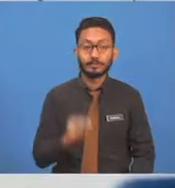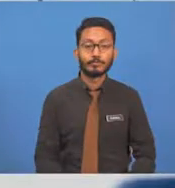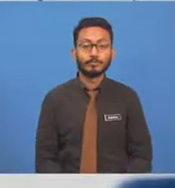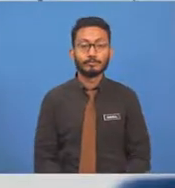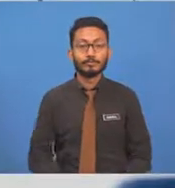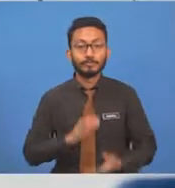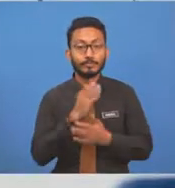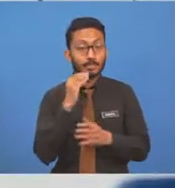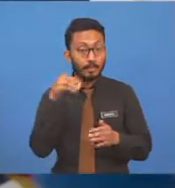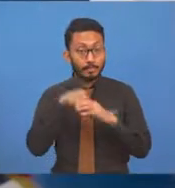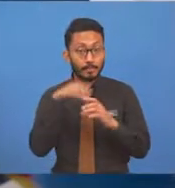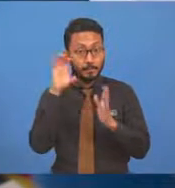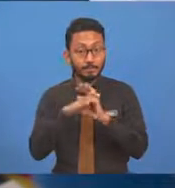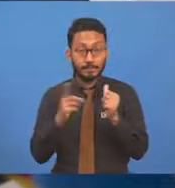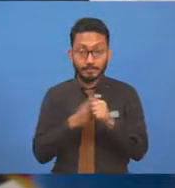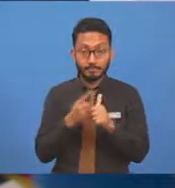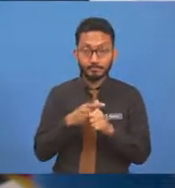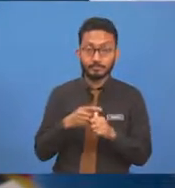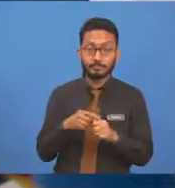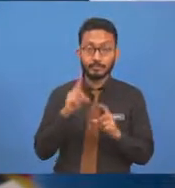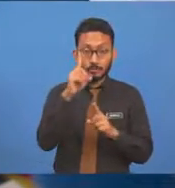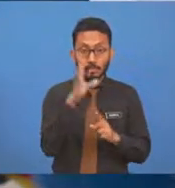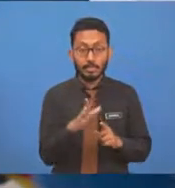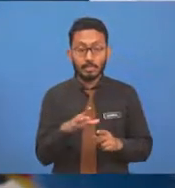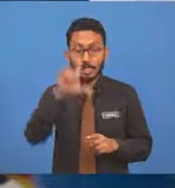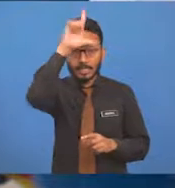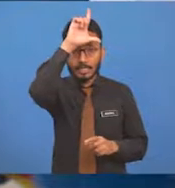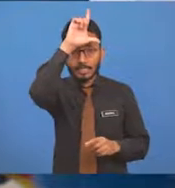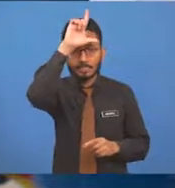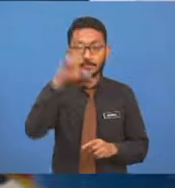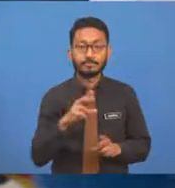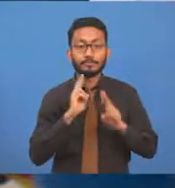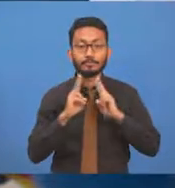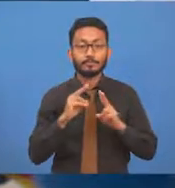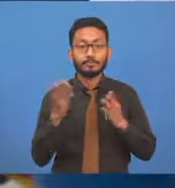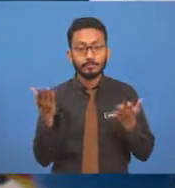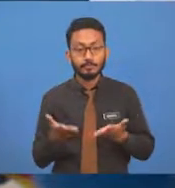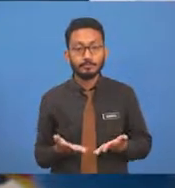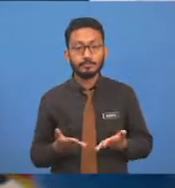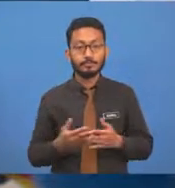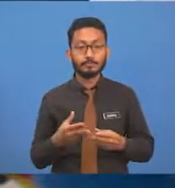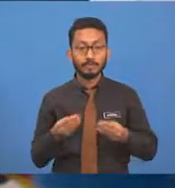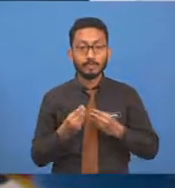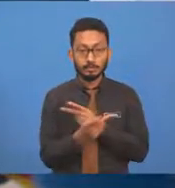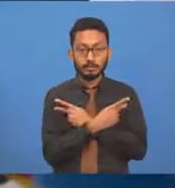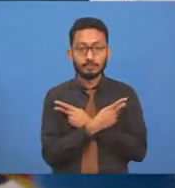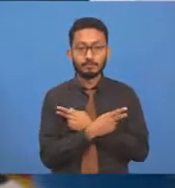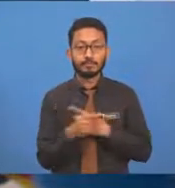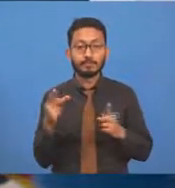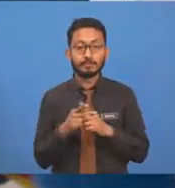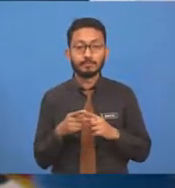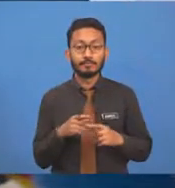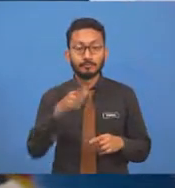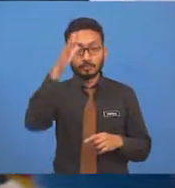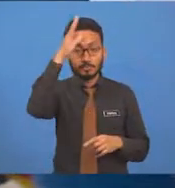Dalam gambar pertama, seorang murid lelaki mengucapkan terima kasih kepada pakcik kantin yang